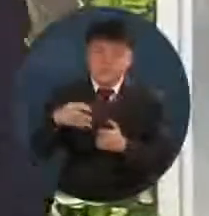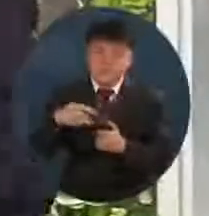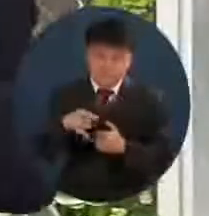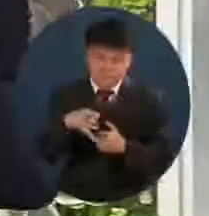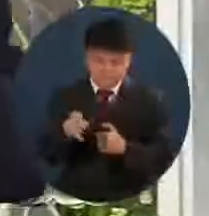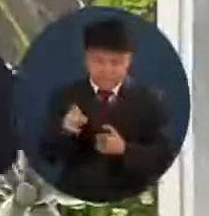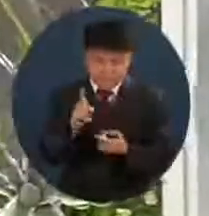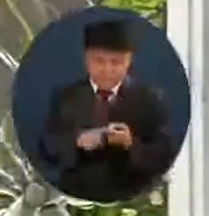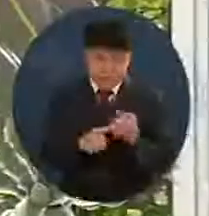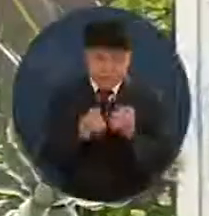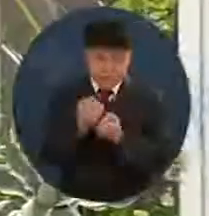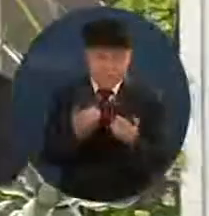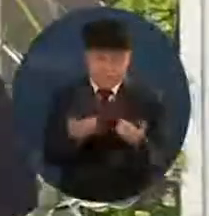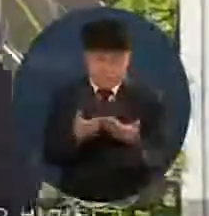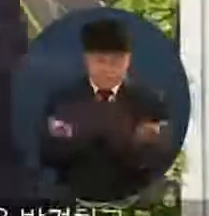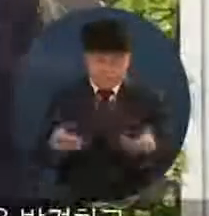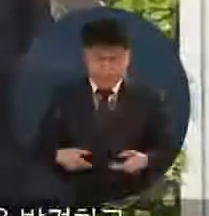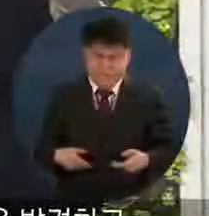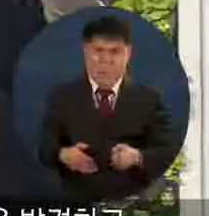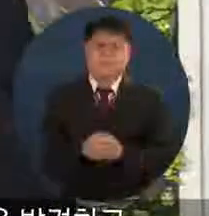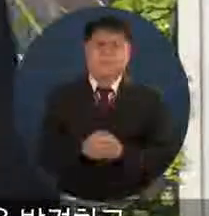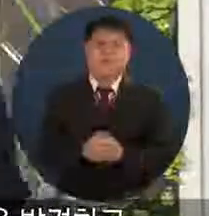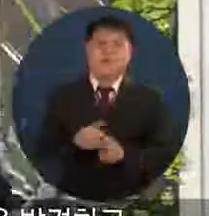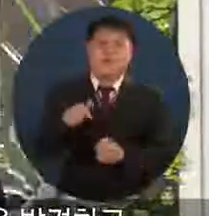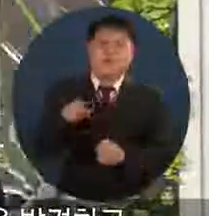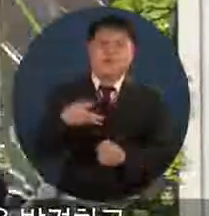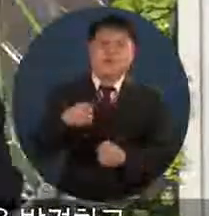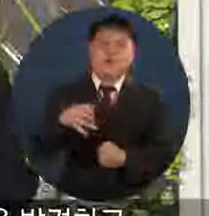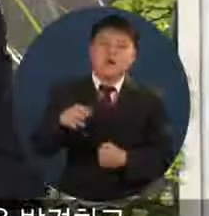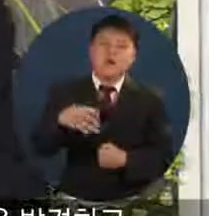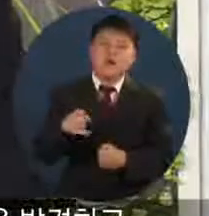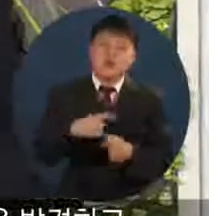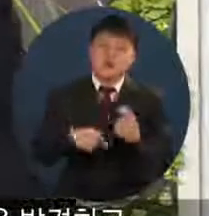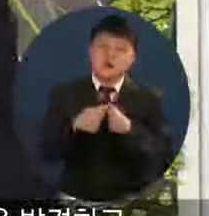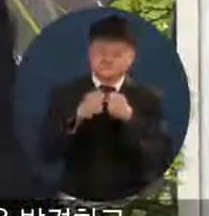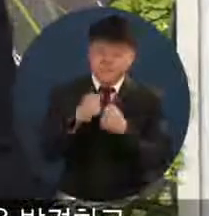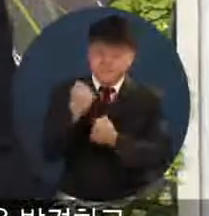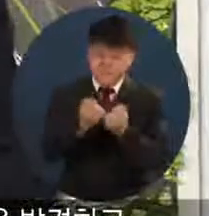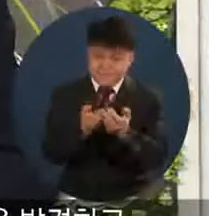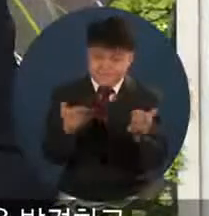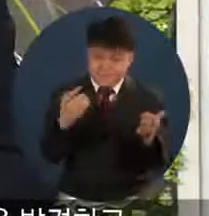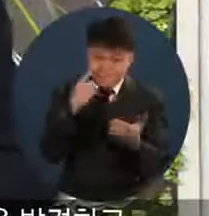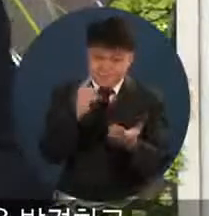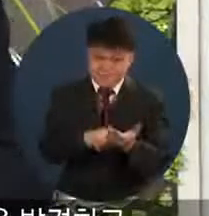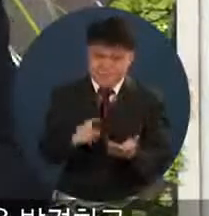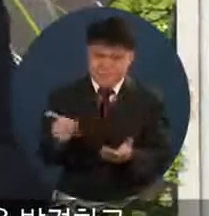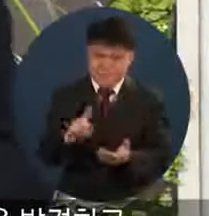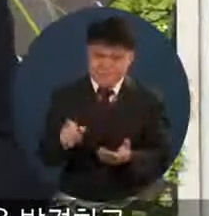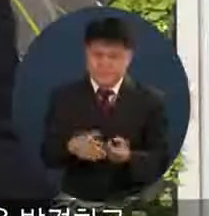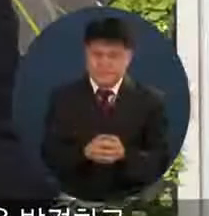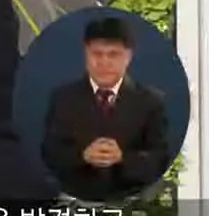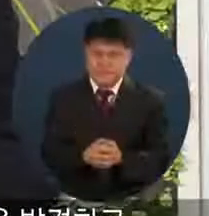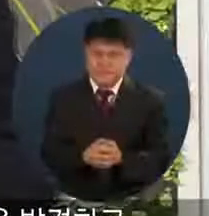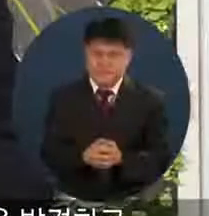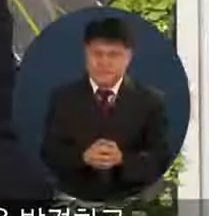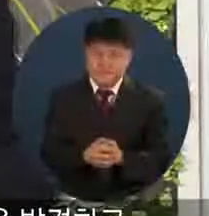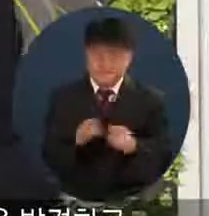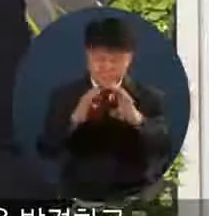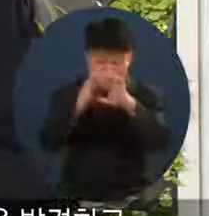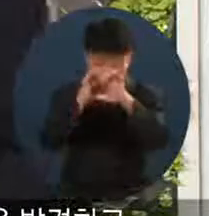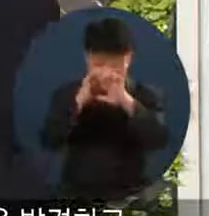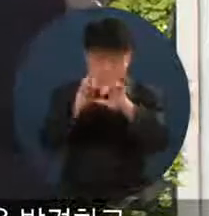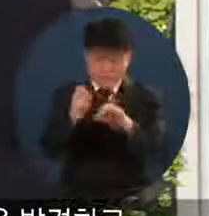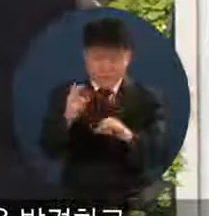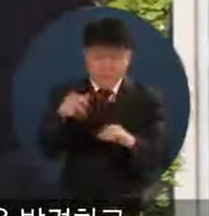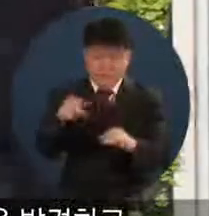맺어야 되는데 갈릴레이가 이제 다음 시간에 좀 더 자세히 말씀드리겠습니다만 갈릴레이가 발견하는 것 중에 하나가 천체망원경으로